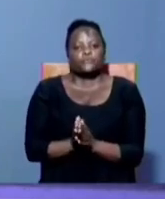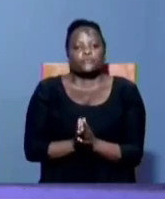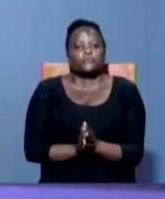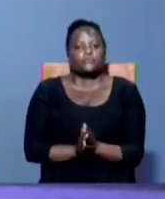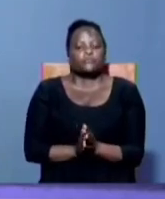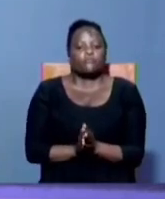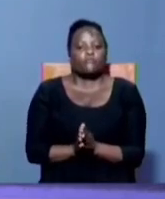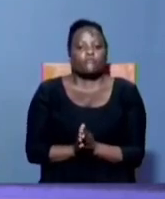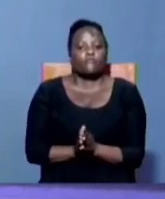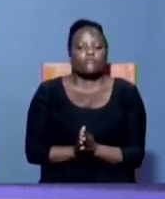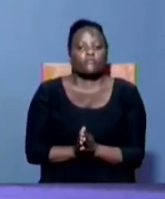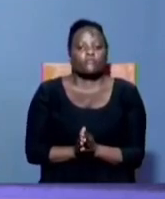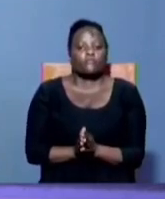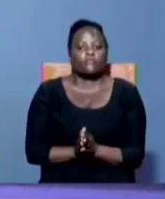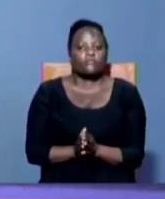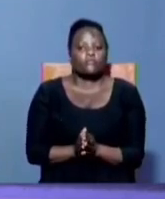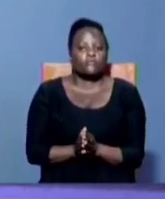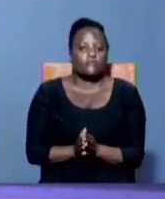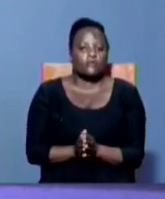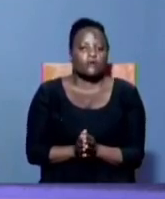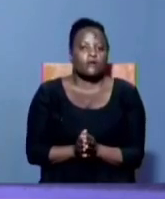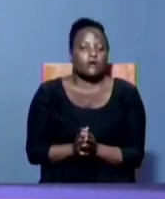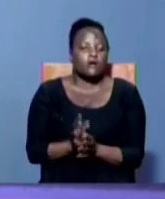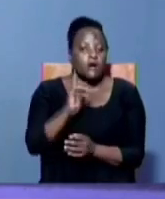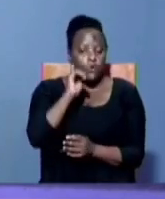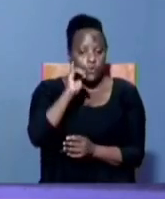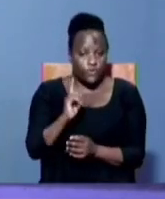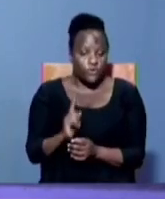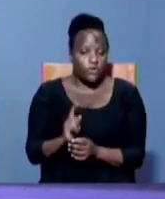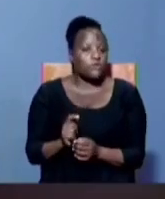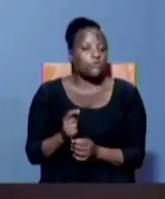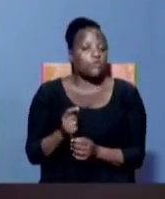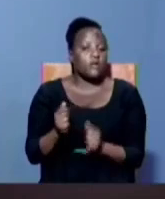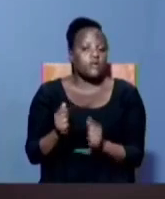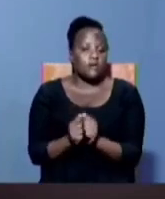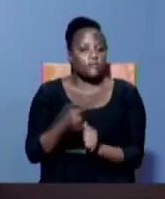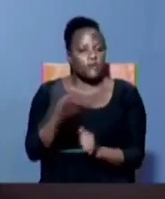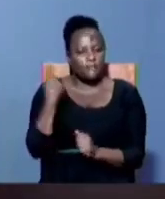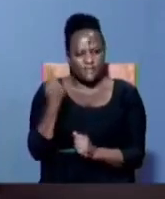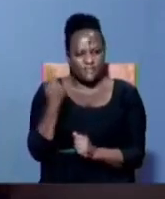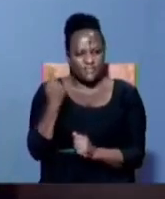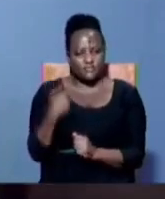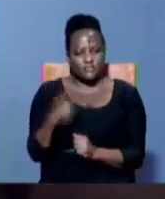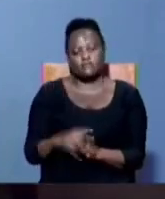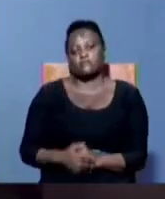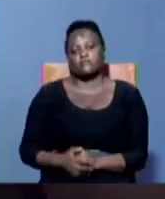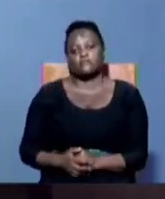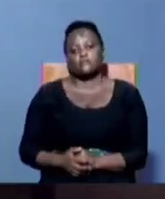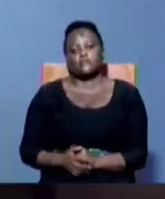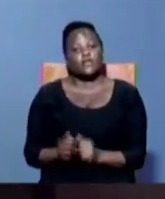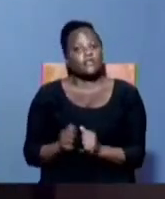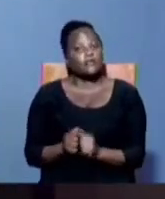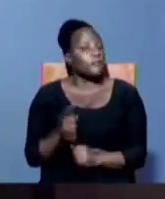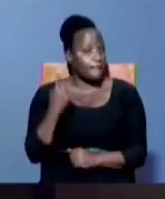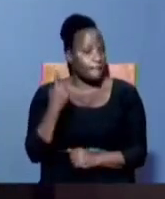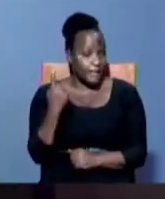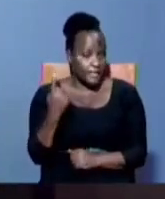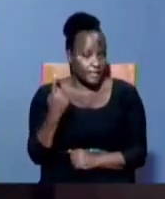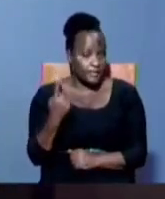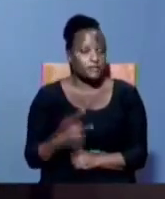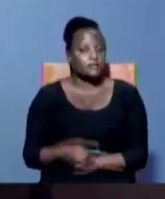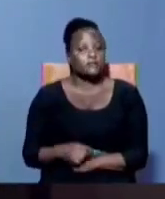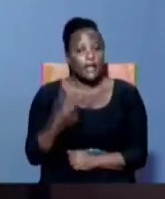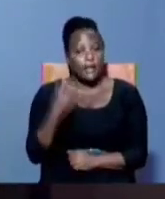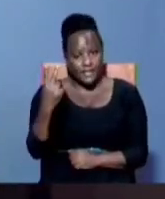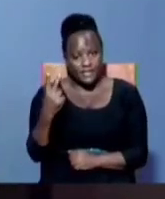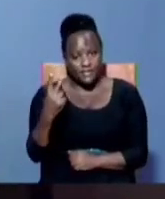Kwa hivyo ilikuwa ni jambo la pekee sana. Kini mbili tulioliona jioni hiyo ya jana ni